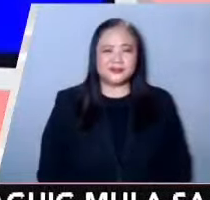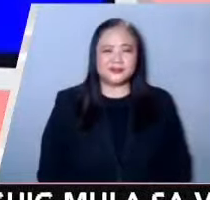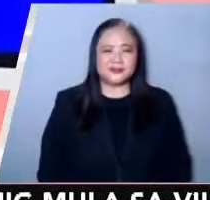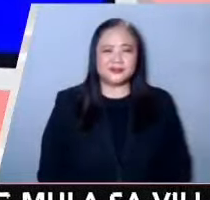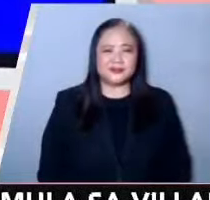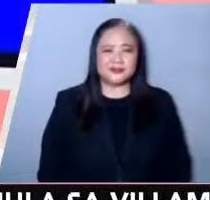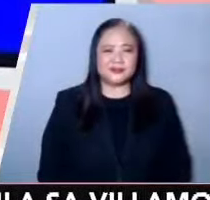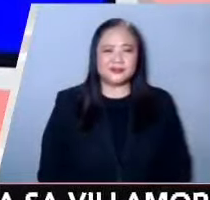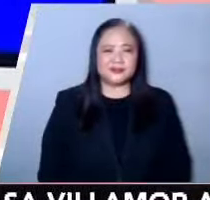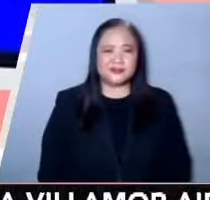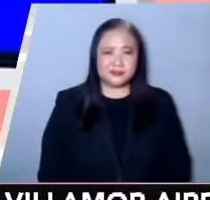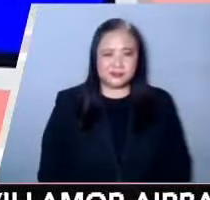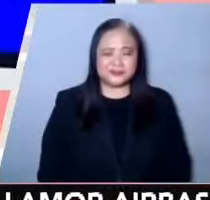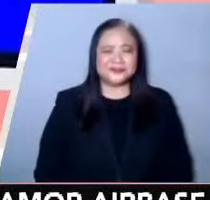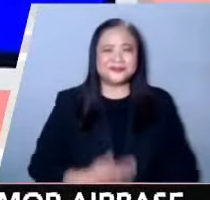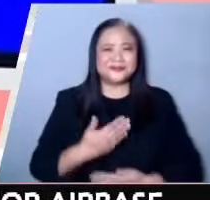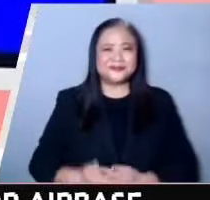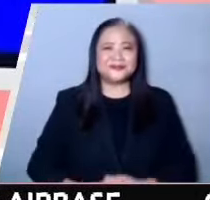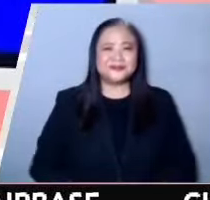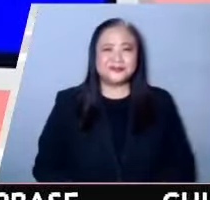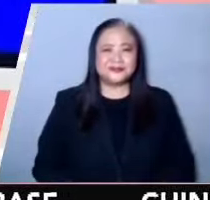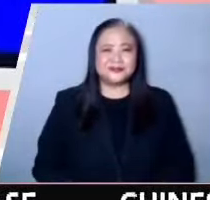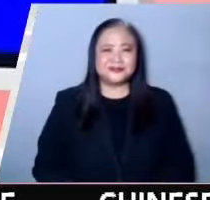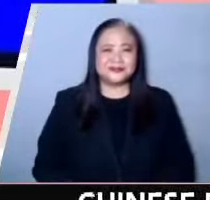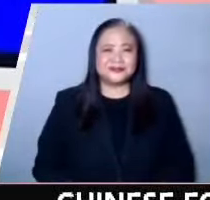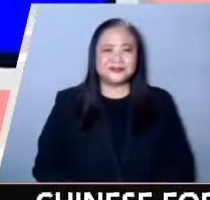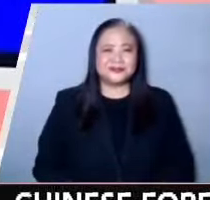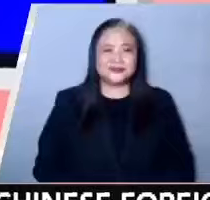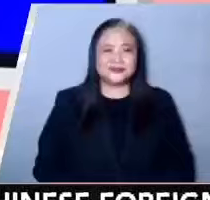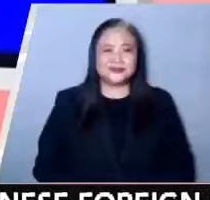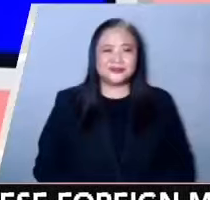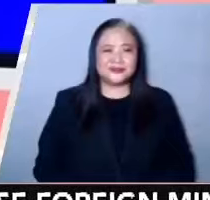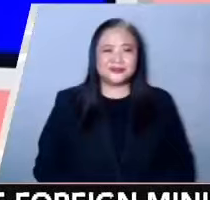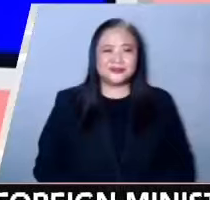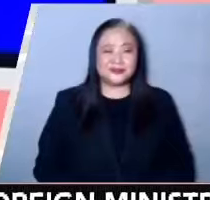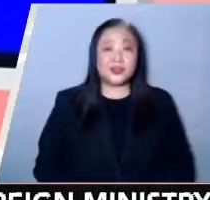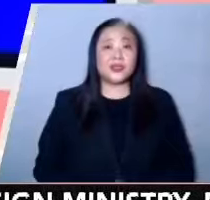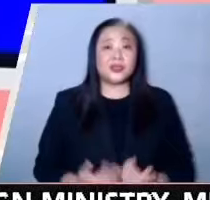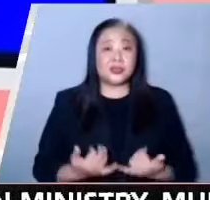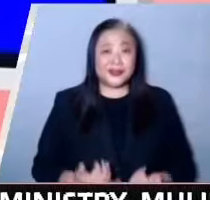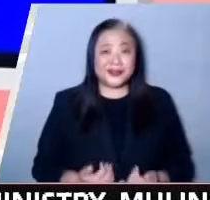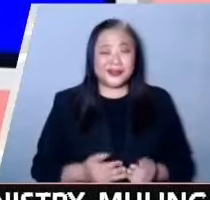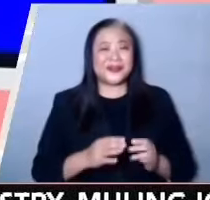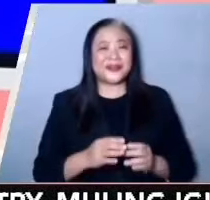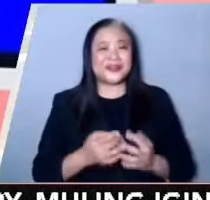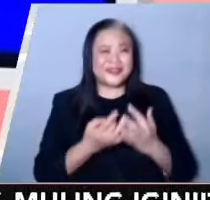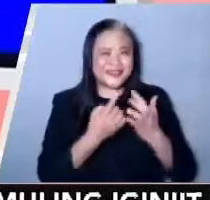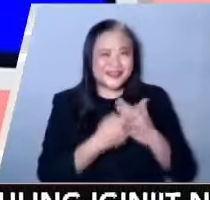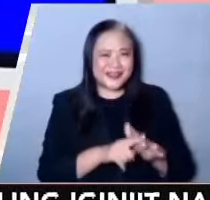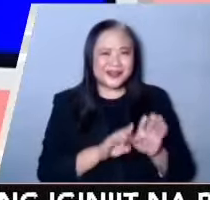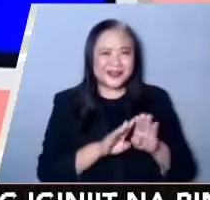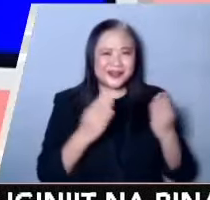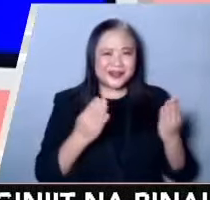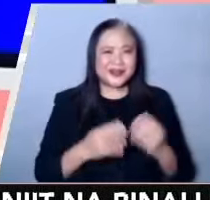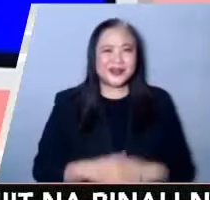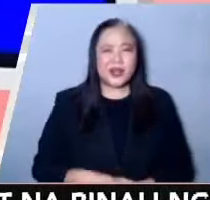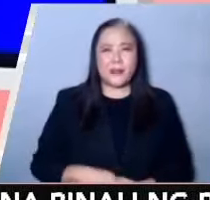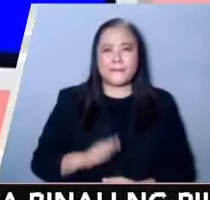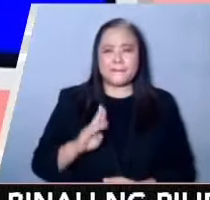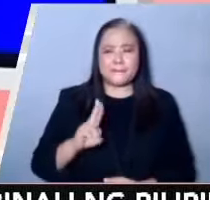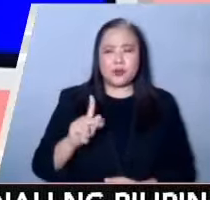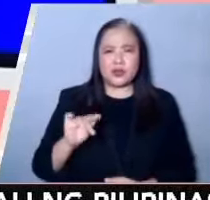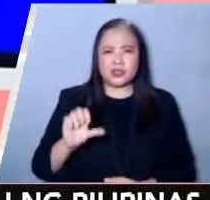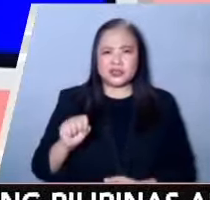binuksan na ang kauna-unahang bagong urgent care and ambulatory service o bukas facility sa bansa sa Santo